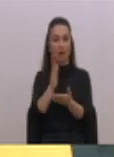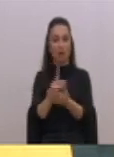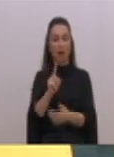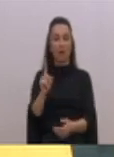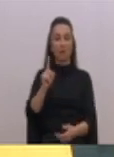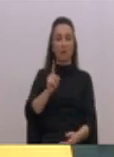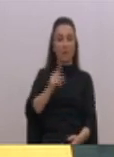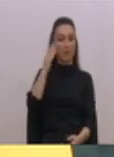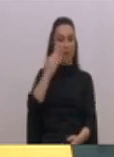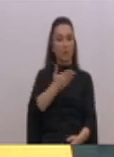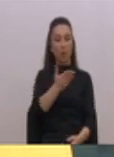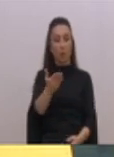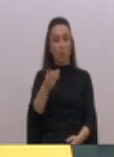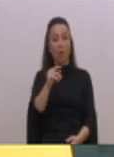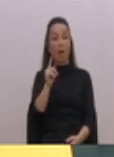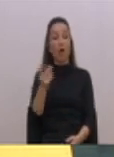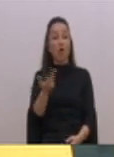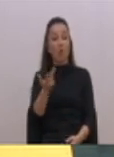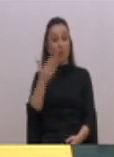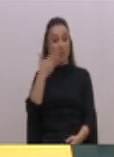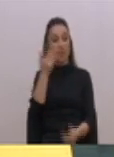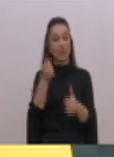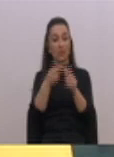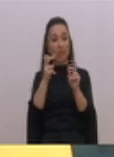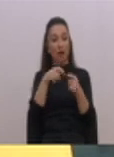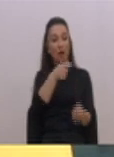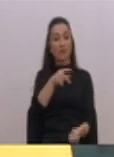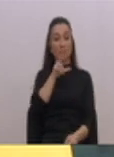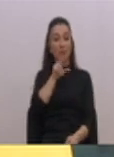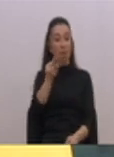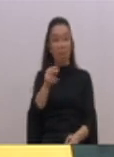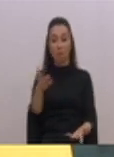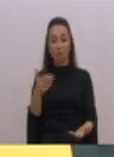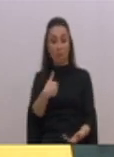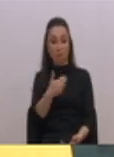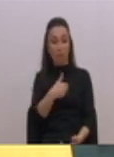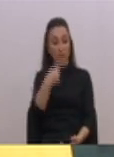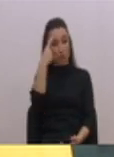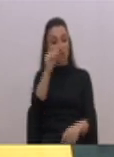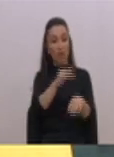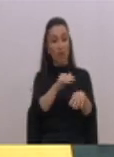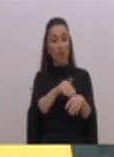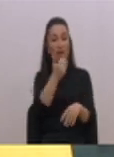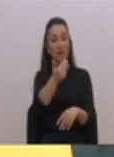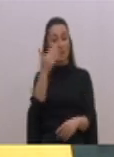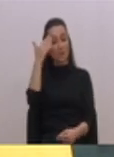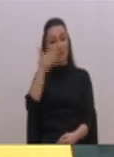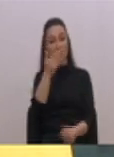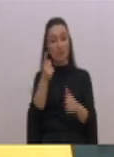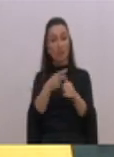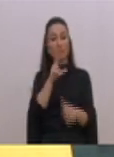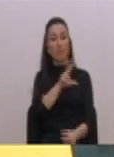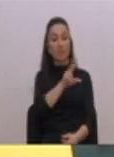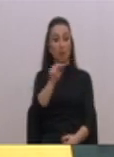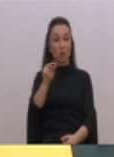ელის საზოგადოება, ოღონდ რომელი საზოგადოების სახელით საუბრობთ, ეგ მინდა რომ შეგახსენოთ. თქვენი საზოგადოების სახელით